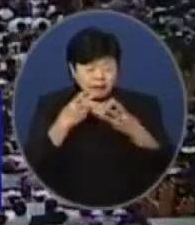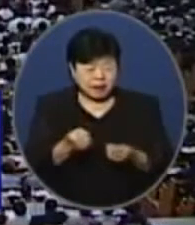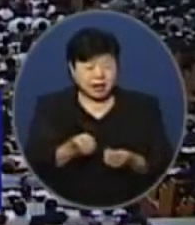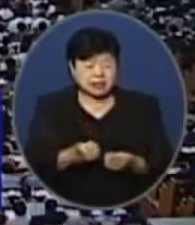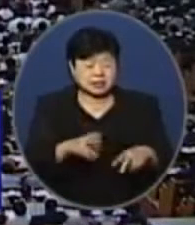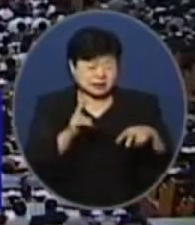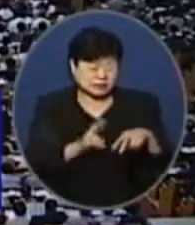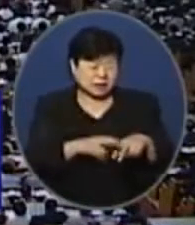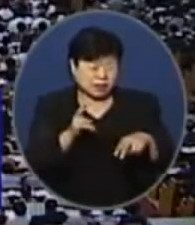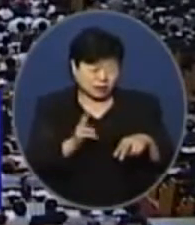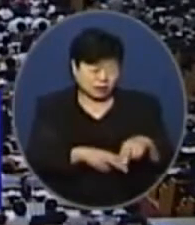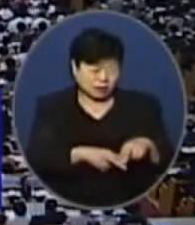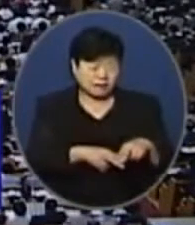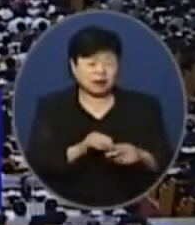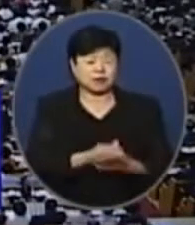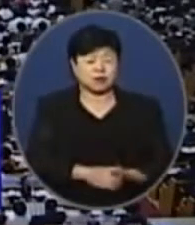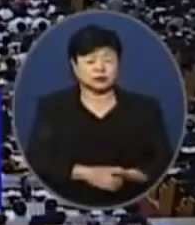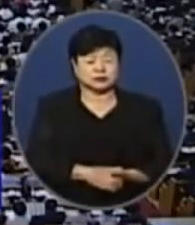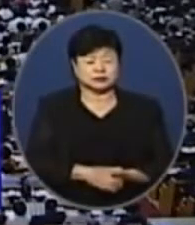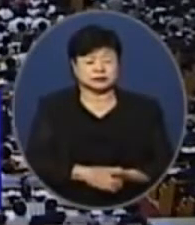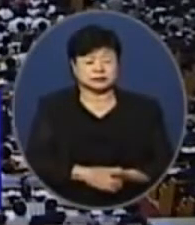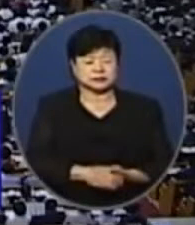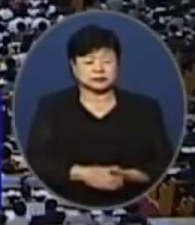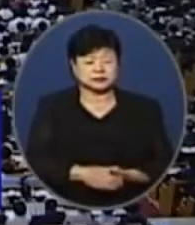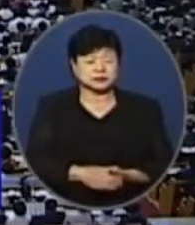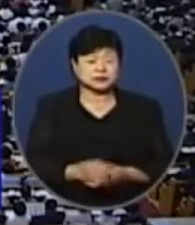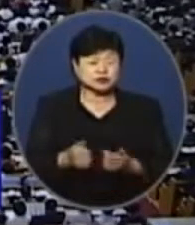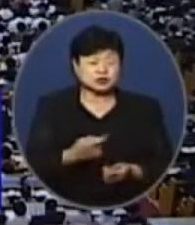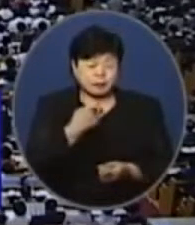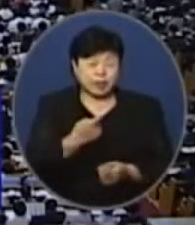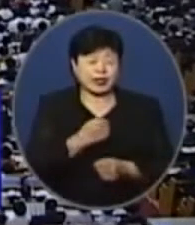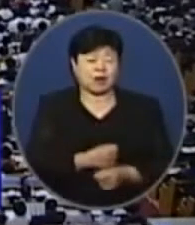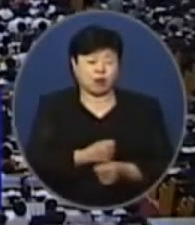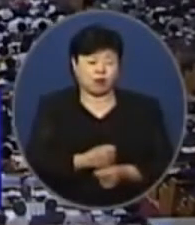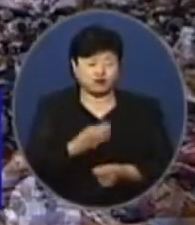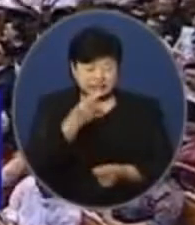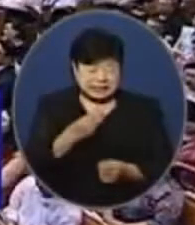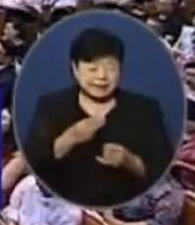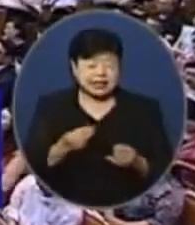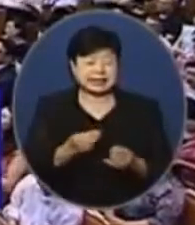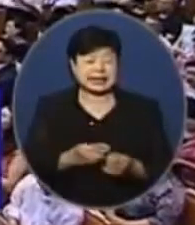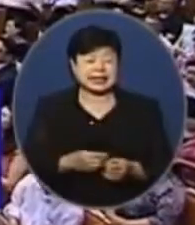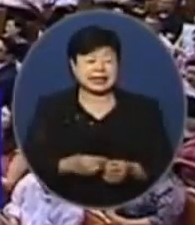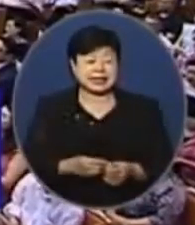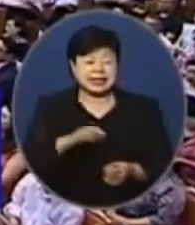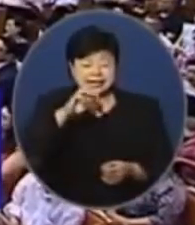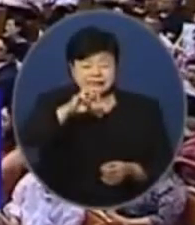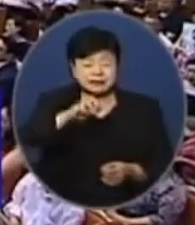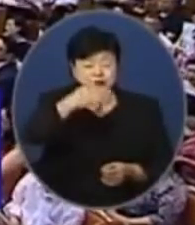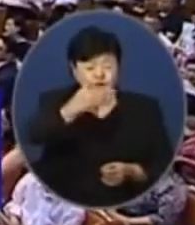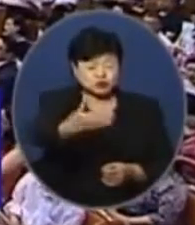많이 하고 매도 수없이 맞고 여러 번 죽을 뻔하였으니 유대인들에게 40에서 하나